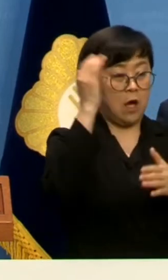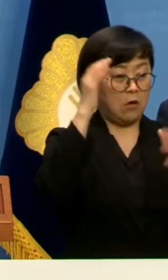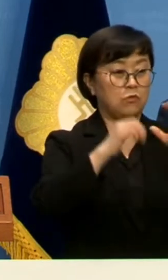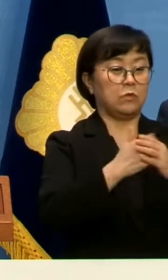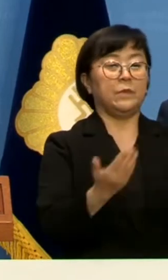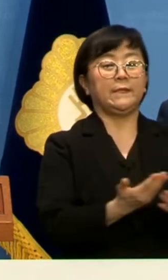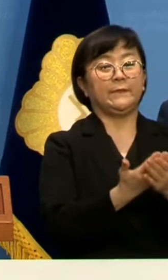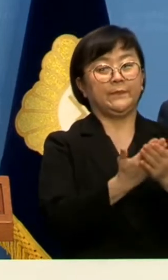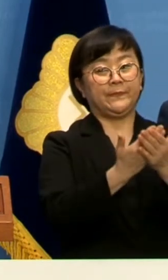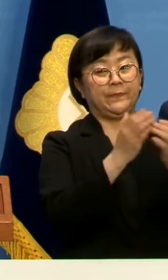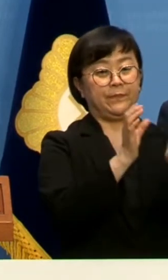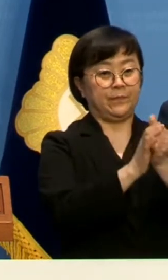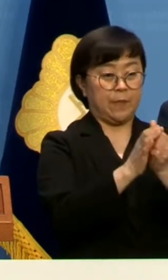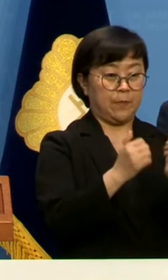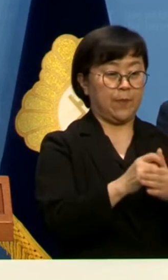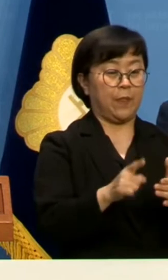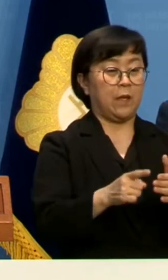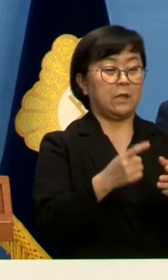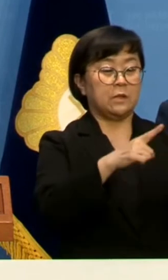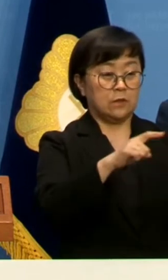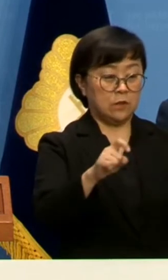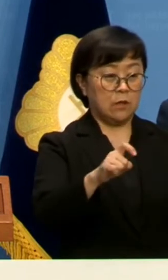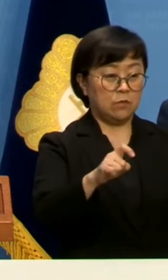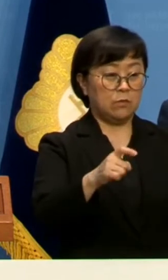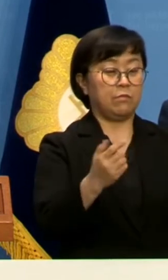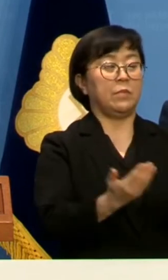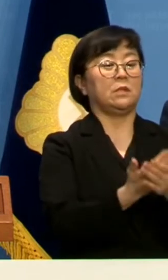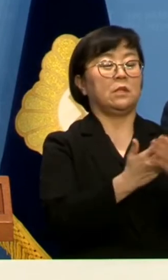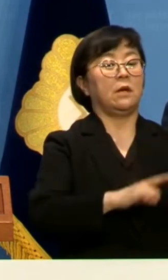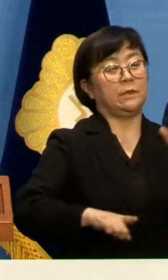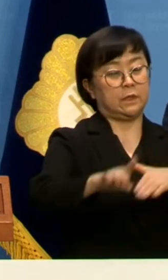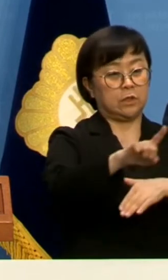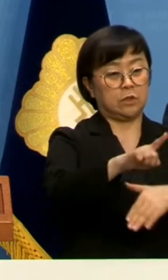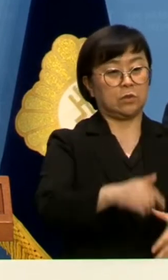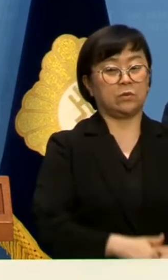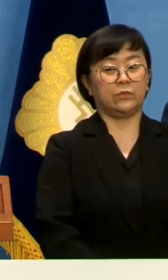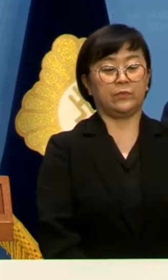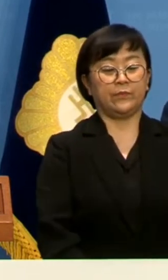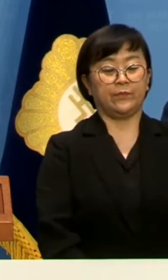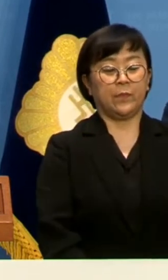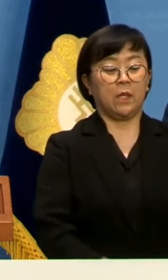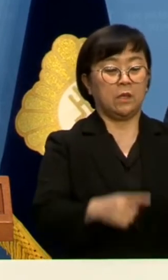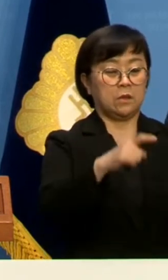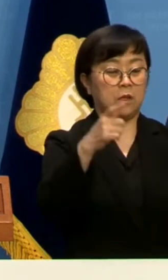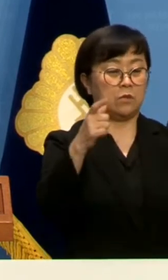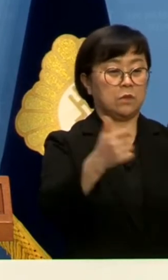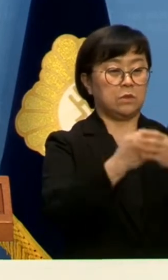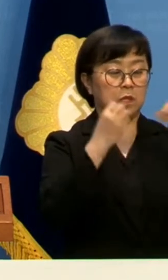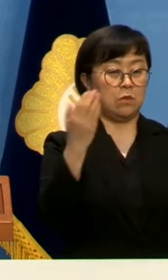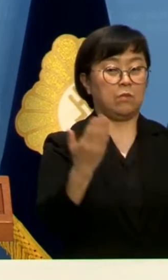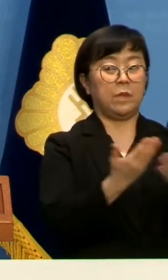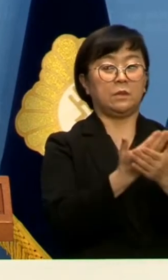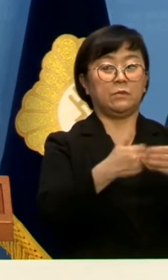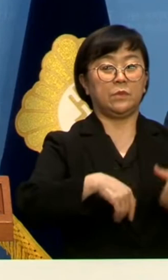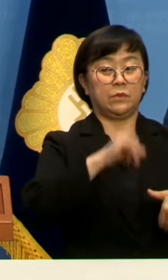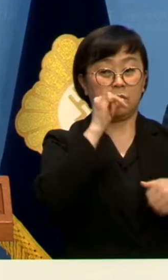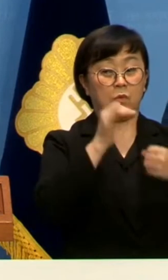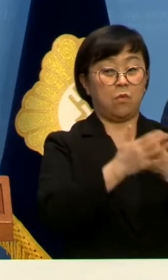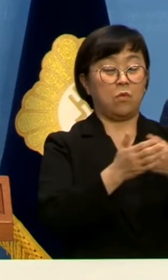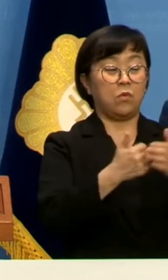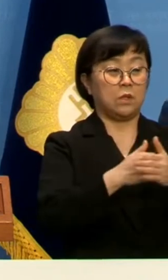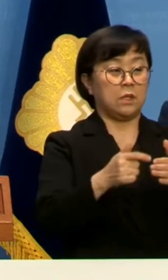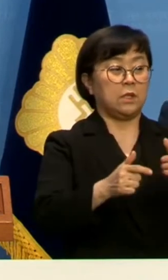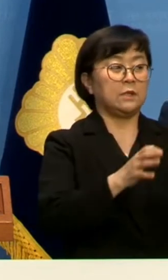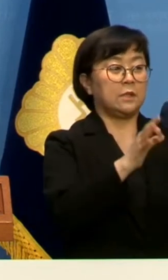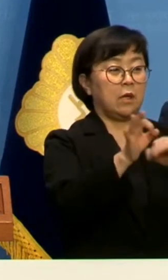대한민국을 발전시키겠습니다. 서대문 발전에 앞장서겠습니다. 서대문은 새로운 도약이 필요합니다.